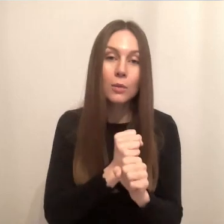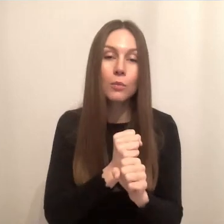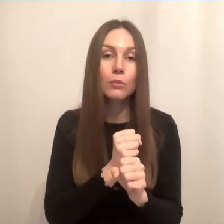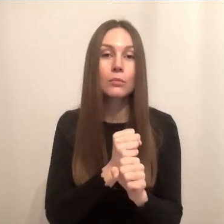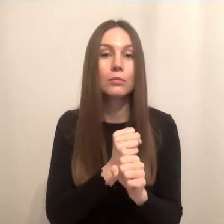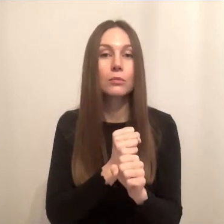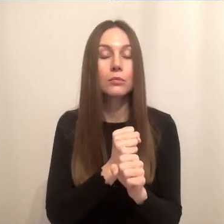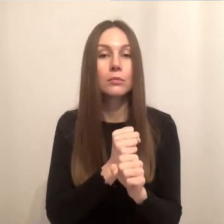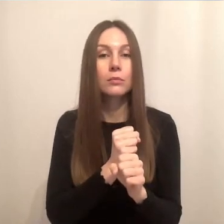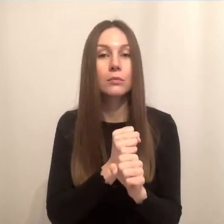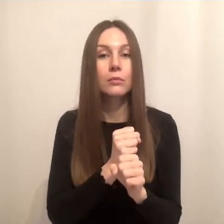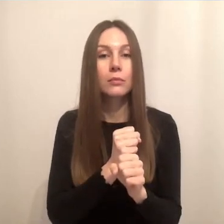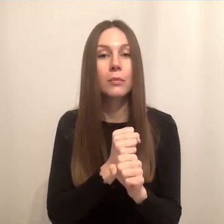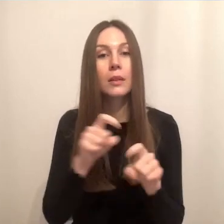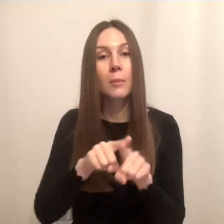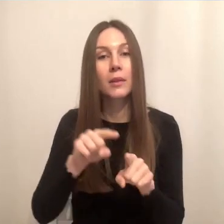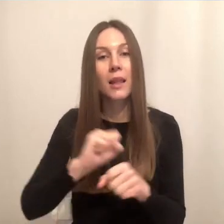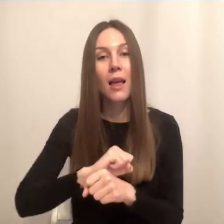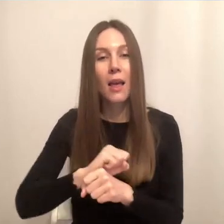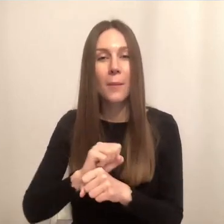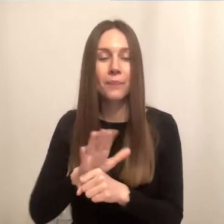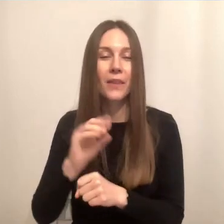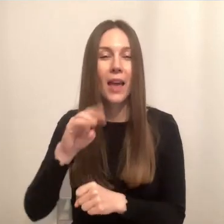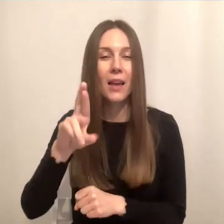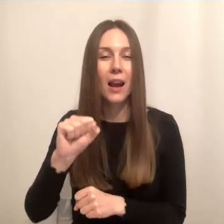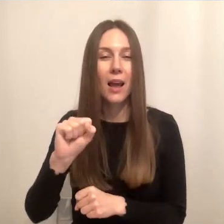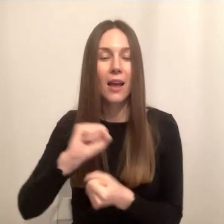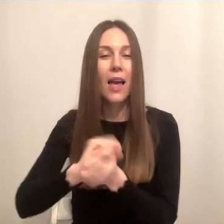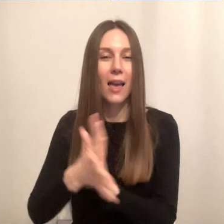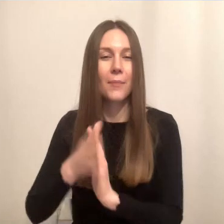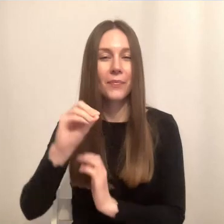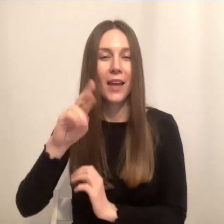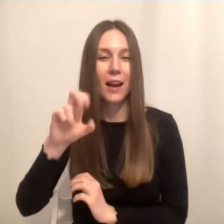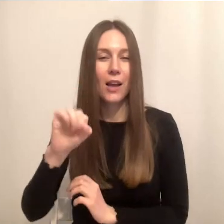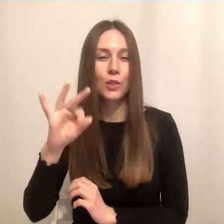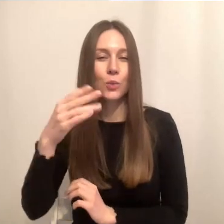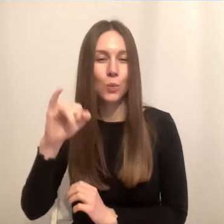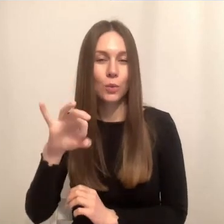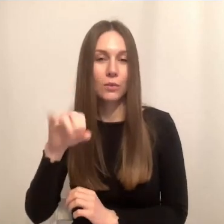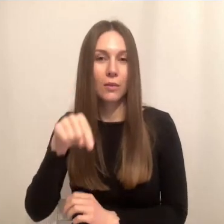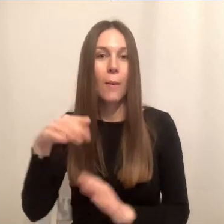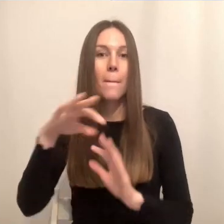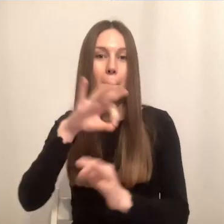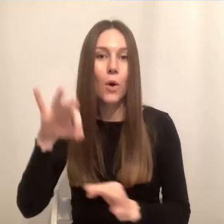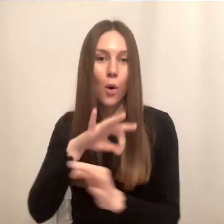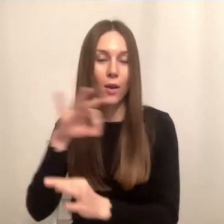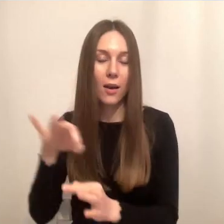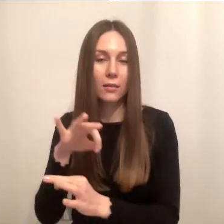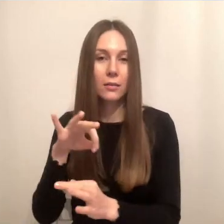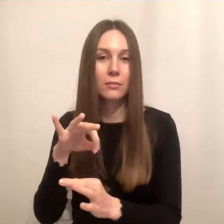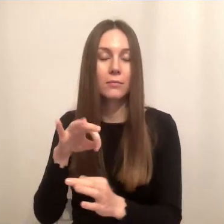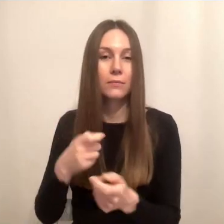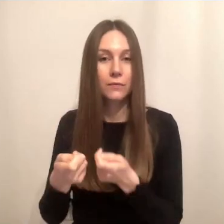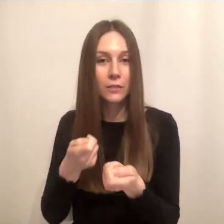Esu Erasmus projektų koordinatorė. Šiuo metu koordinuoju 3 Erasmus projektus. Tai